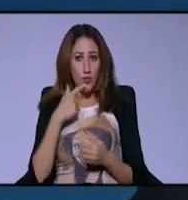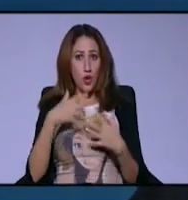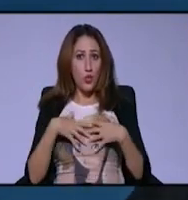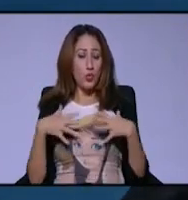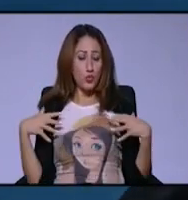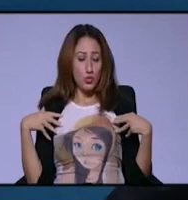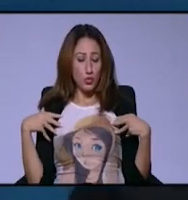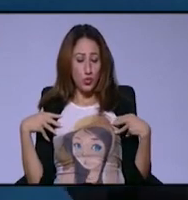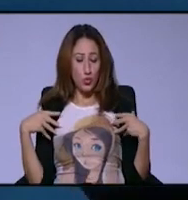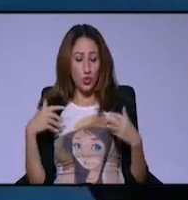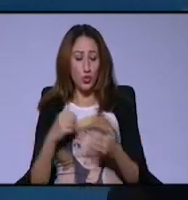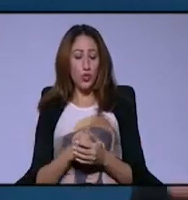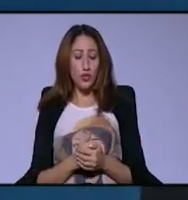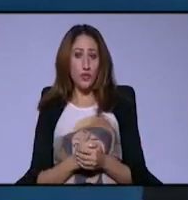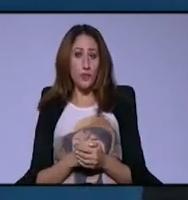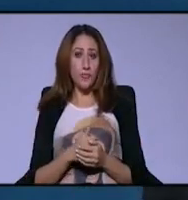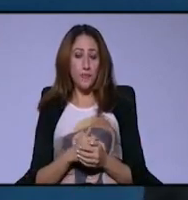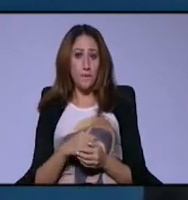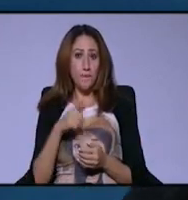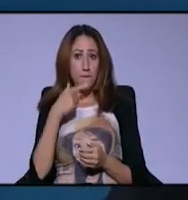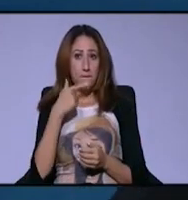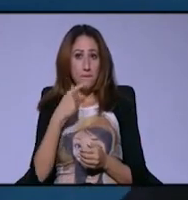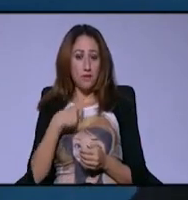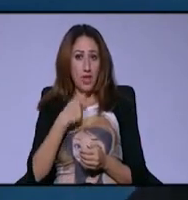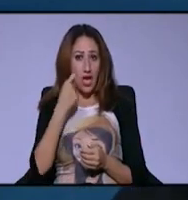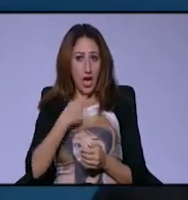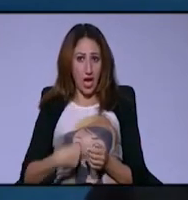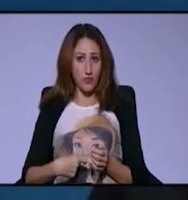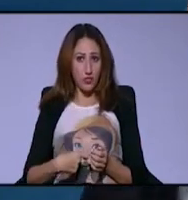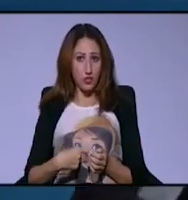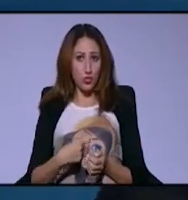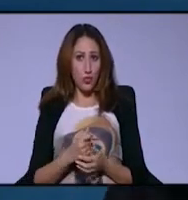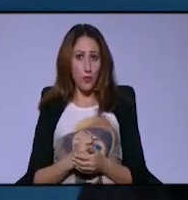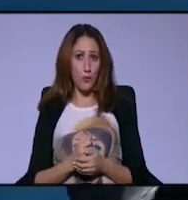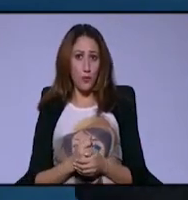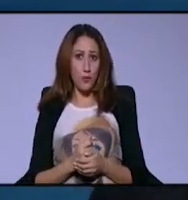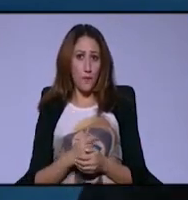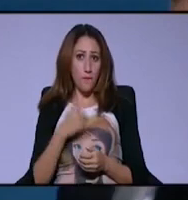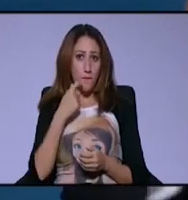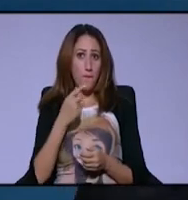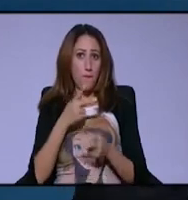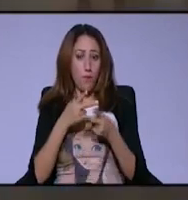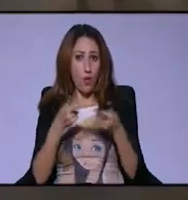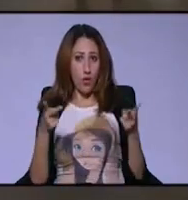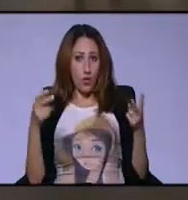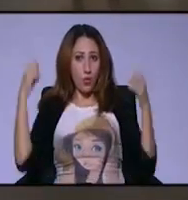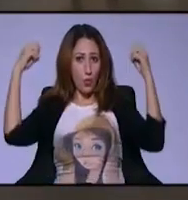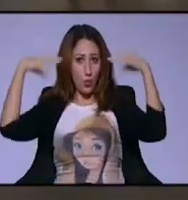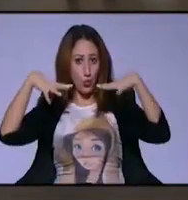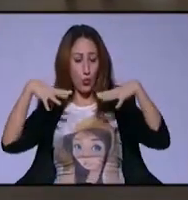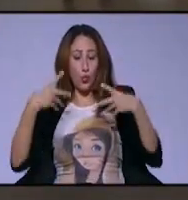حاجة مما أوتوا ويؤثرون على أنفسهم ولو كان بهم خصاصة، مناقب وفضائل وأنوار